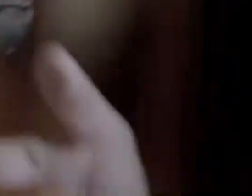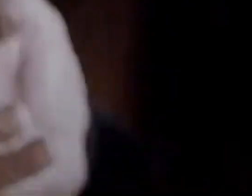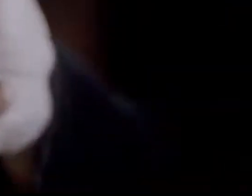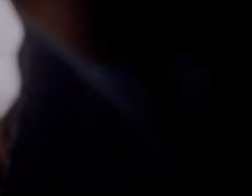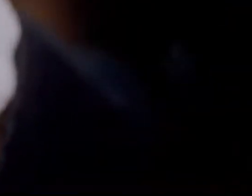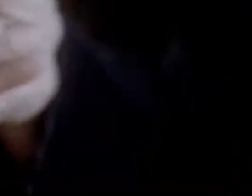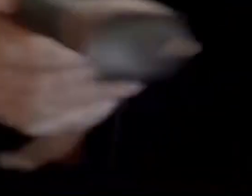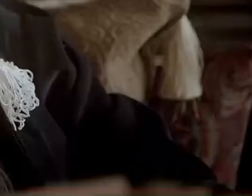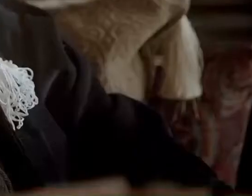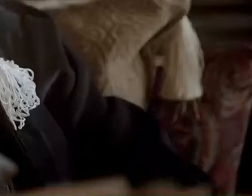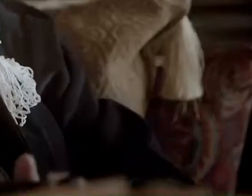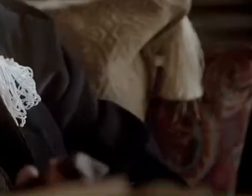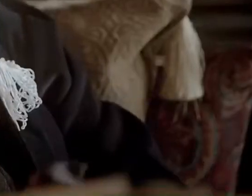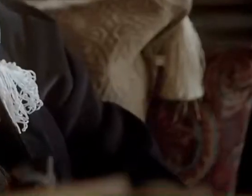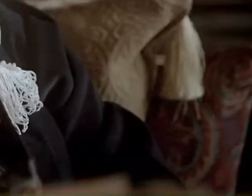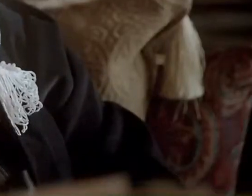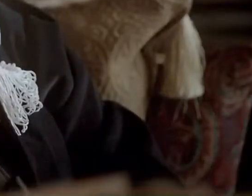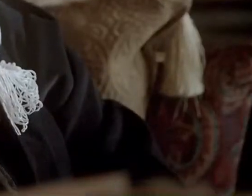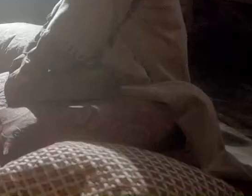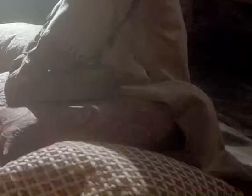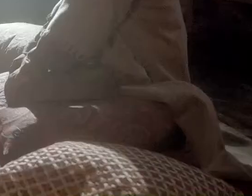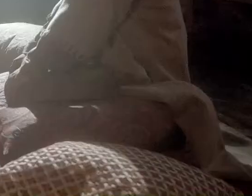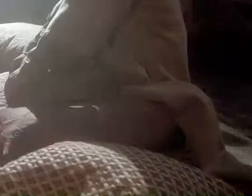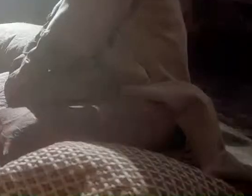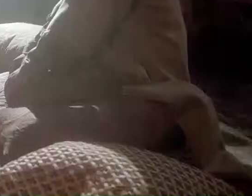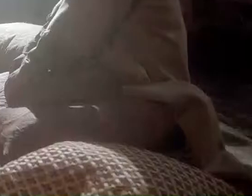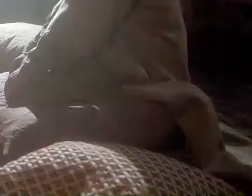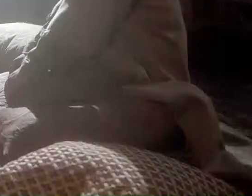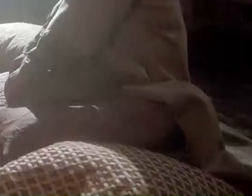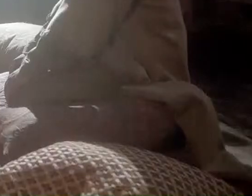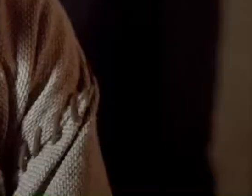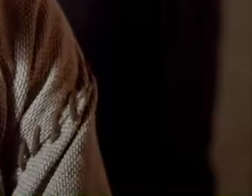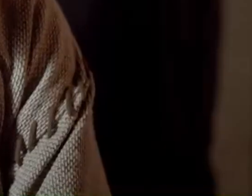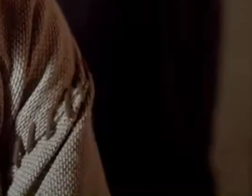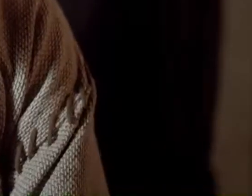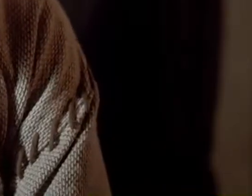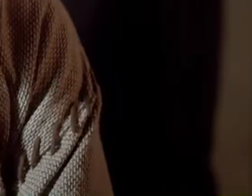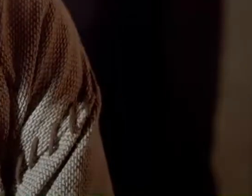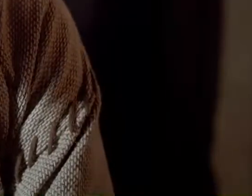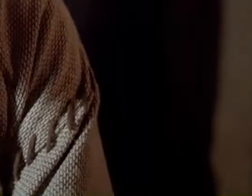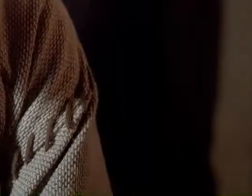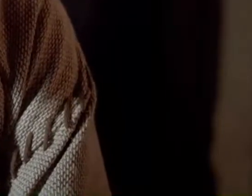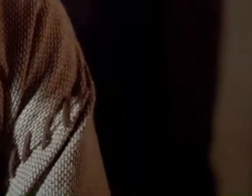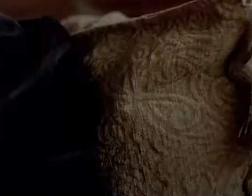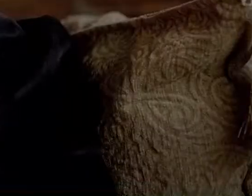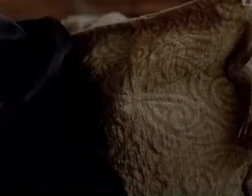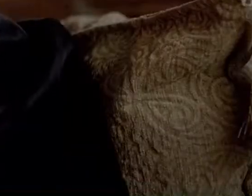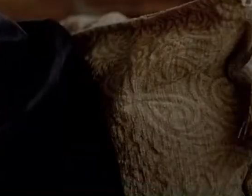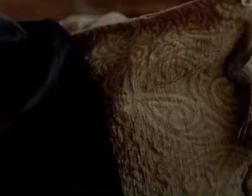getirdi. Başkadı kılıfı açarken kâtip saygıyla dışarı çıkıyor. Yunus heyecanlı, başkadı fermana göz